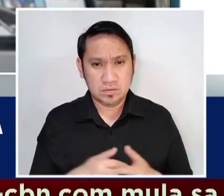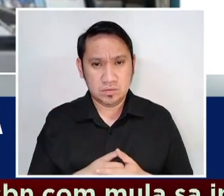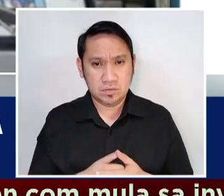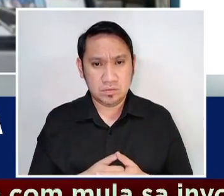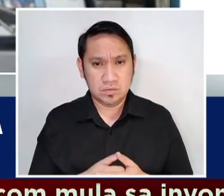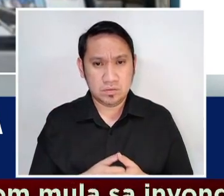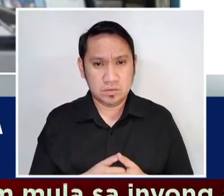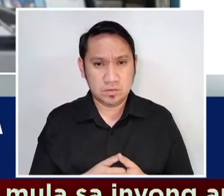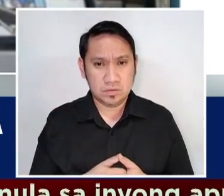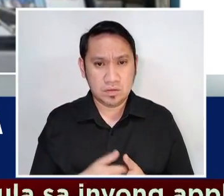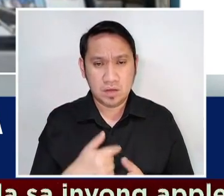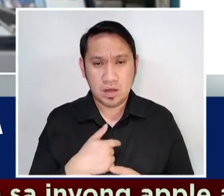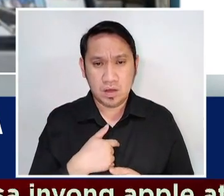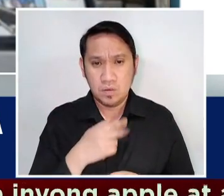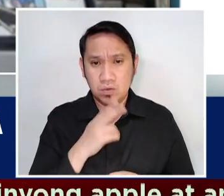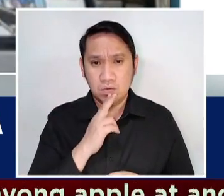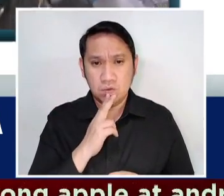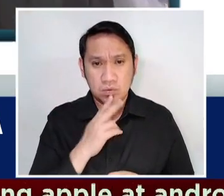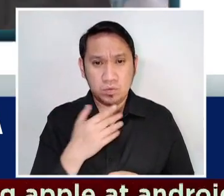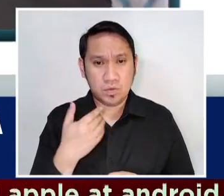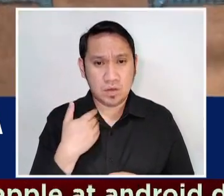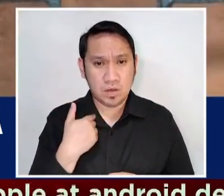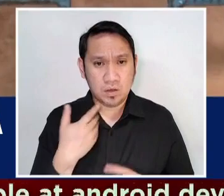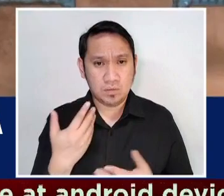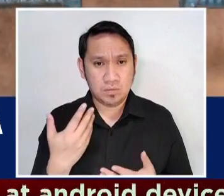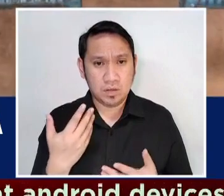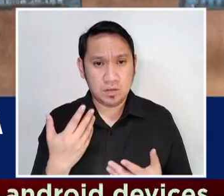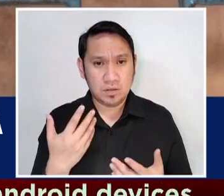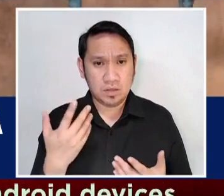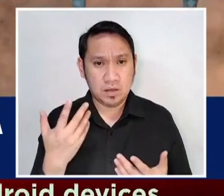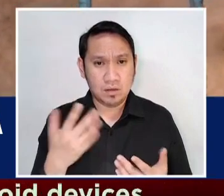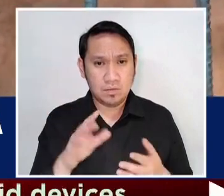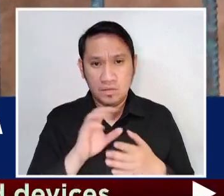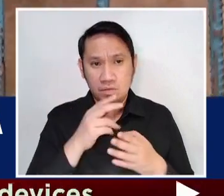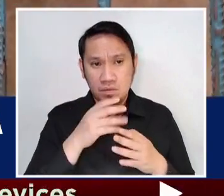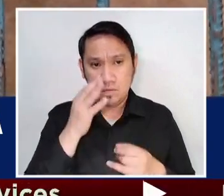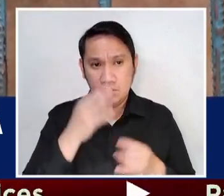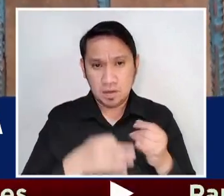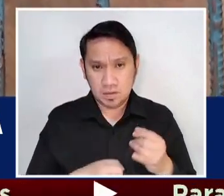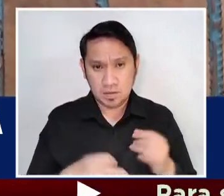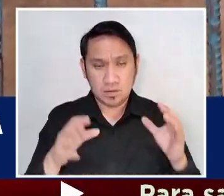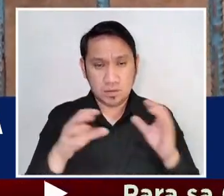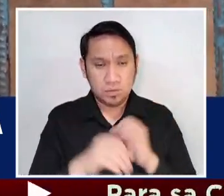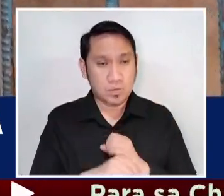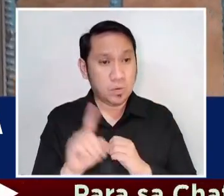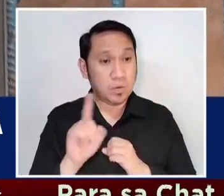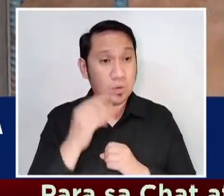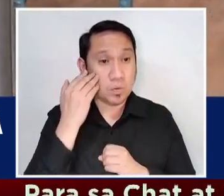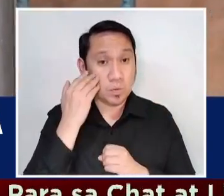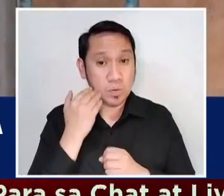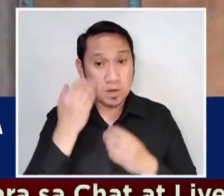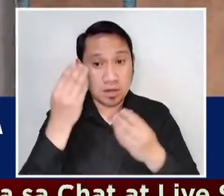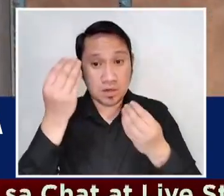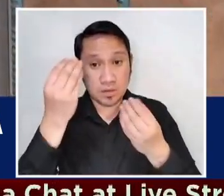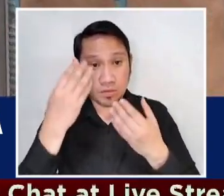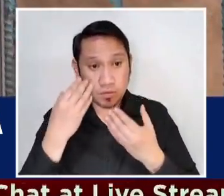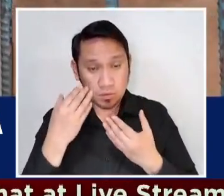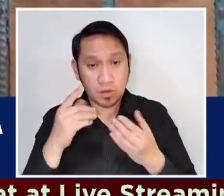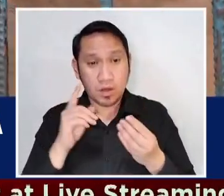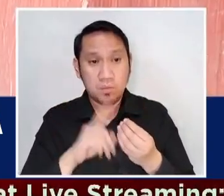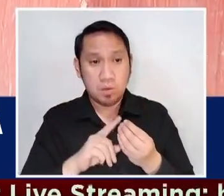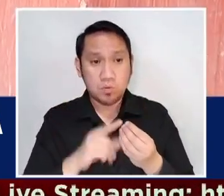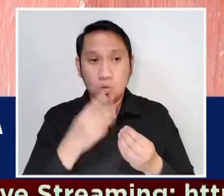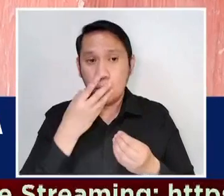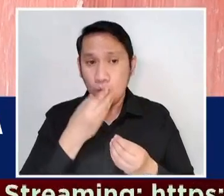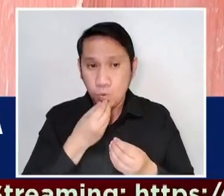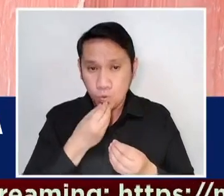conclusion. I suspect they don't have a conclusion yet. Kabilang sa kulang na impormasyon ang detalye tungkol sa utak at